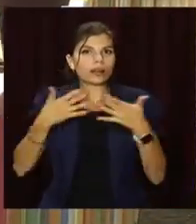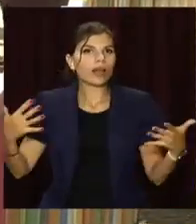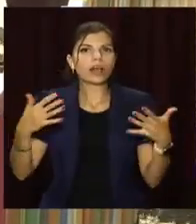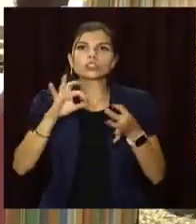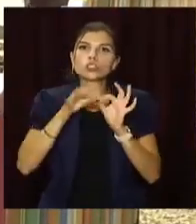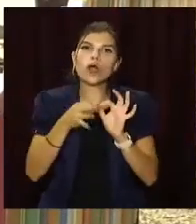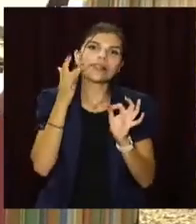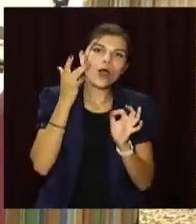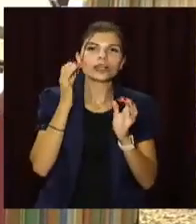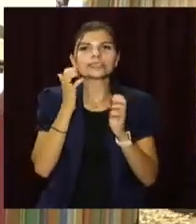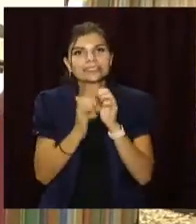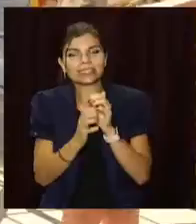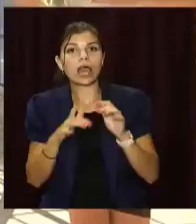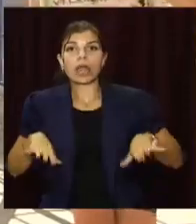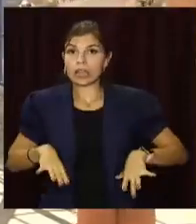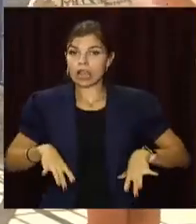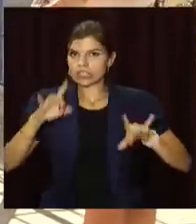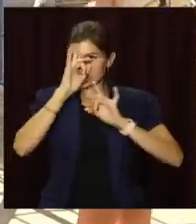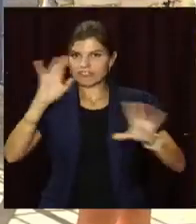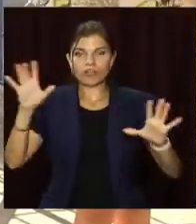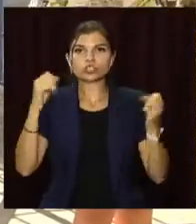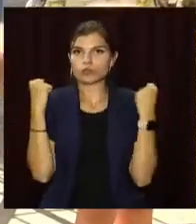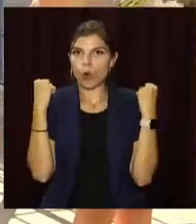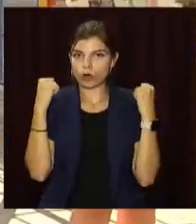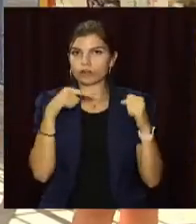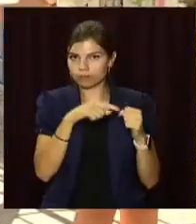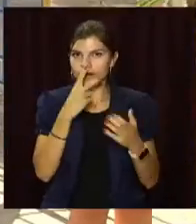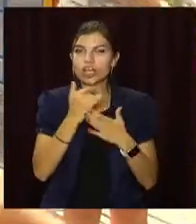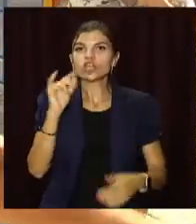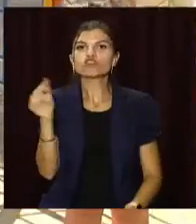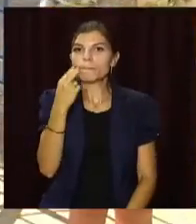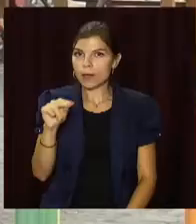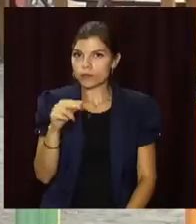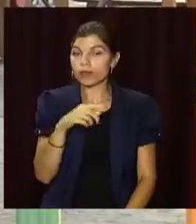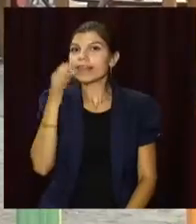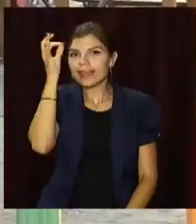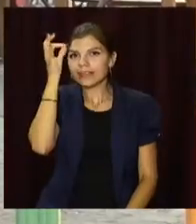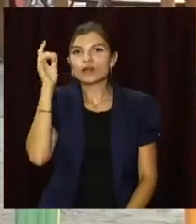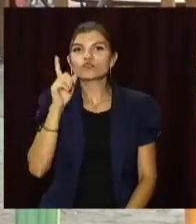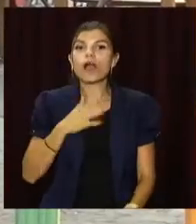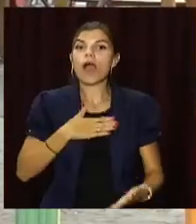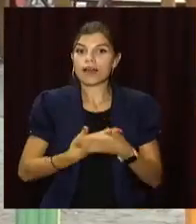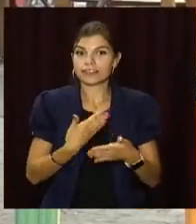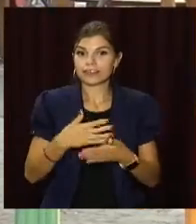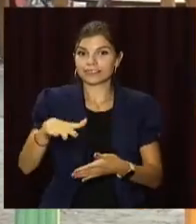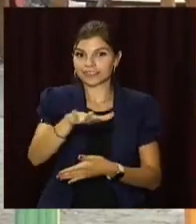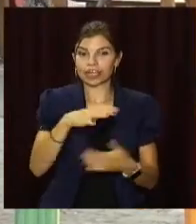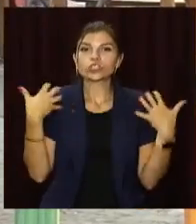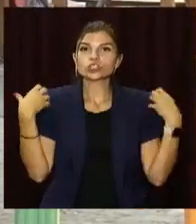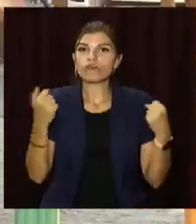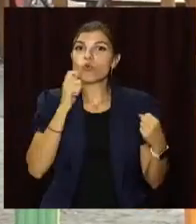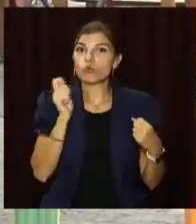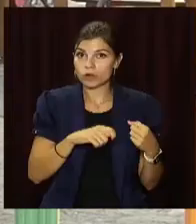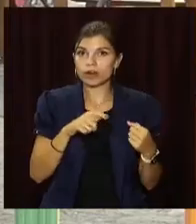рівня складності. Тренери – зірки українського спорту та чемпіони. Нагадаємо, активні парки локації «Здорової